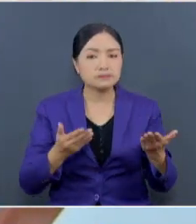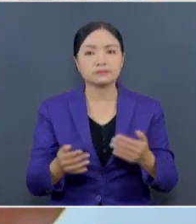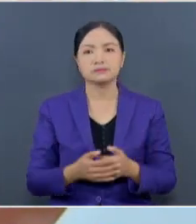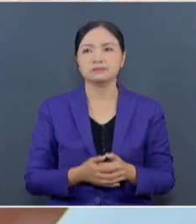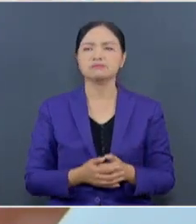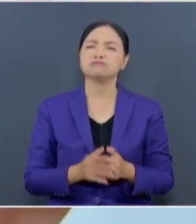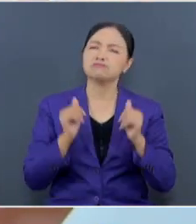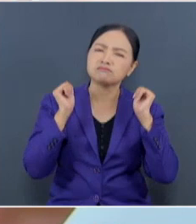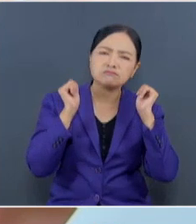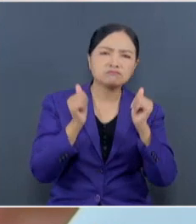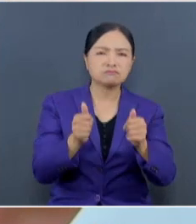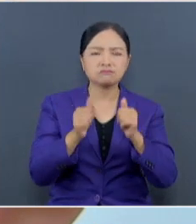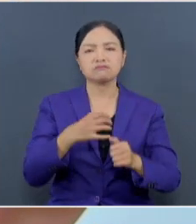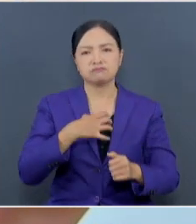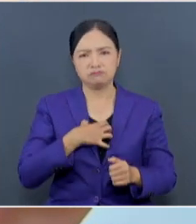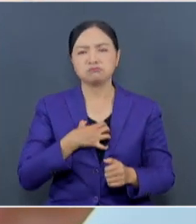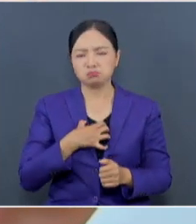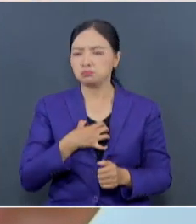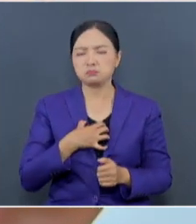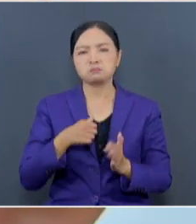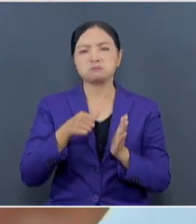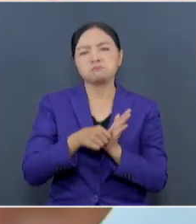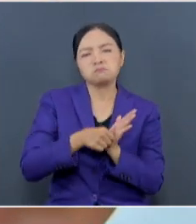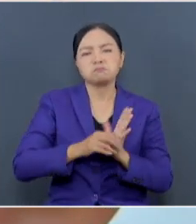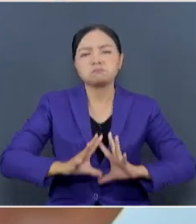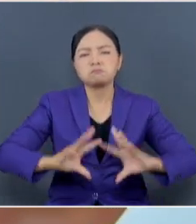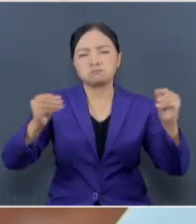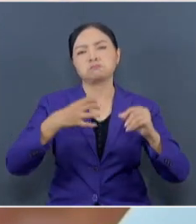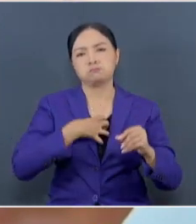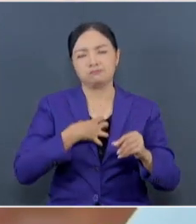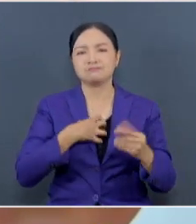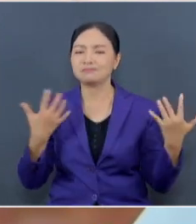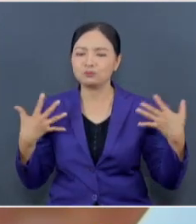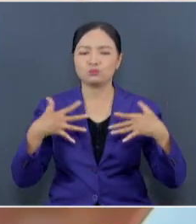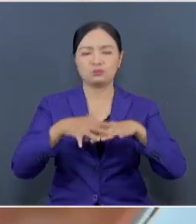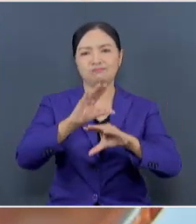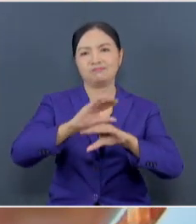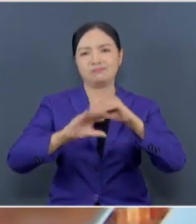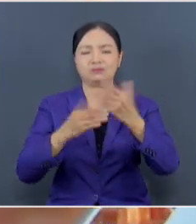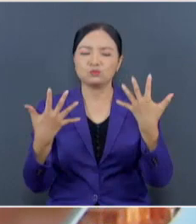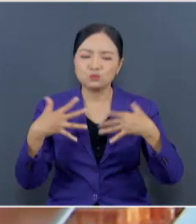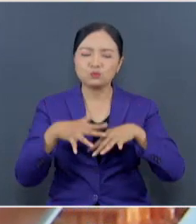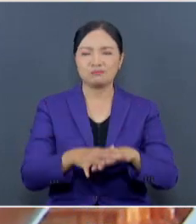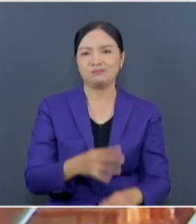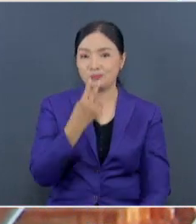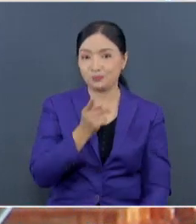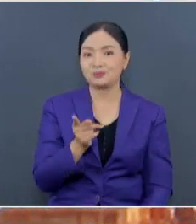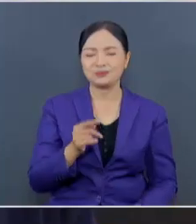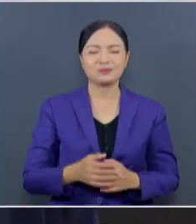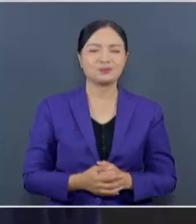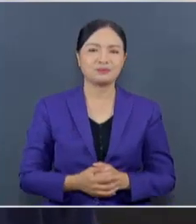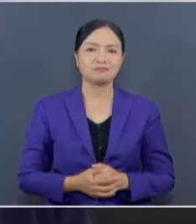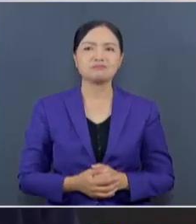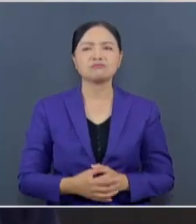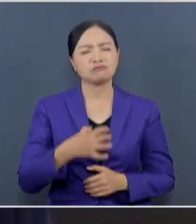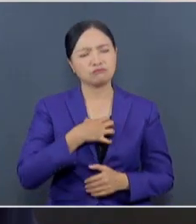นบอกเลยโอ้ดีมากเลยอยากจะปิดหนี้โดยเร็วก็เลยตัดสินใจเข้าร่วมโครงการลองไปฟังเสียงลูกหนี้นอกระบบรายนี้ครับ อย